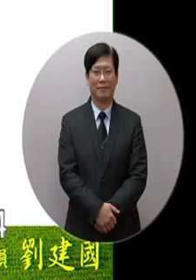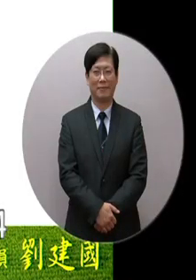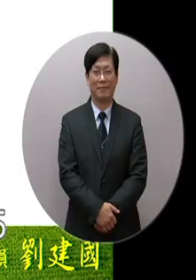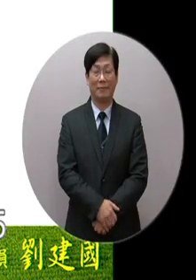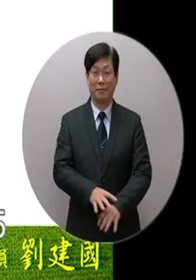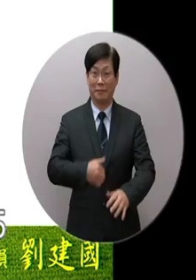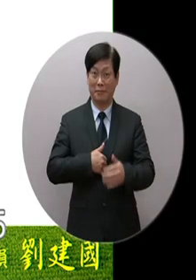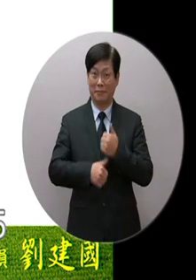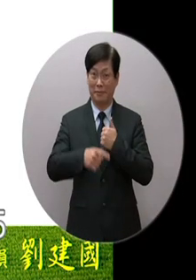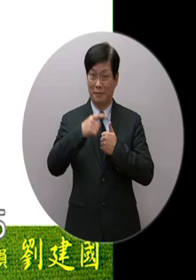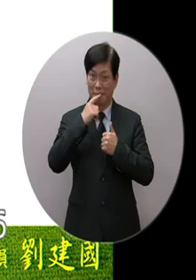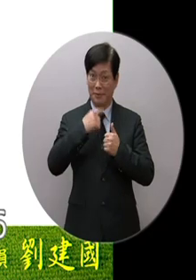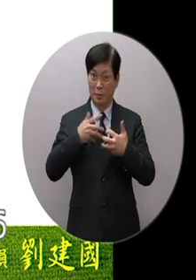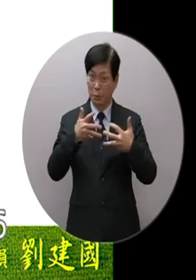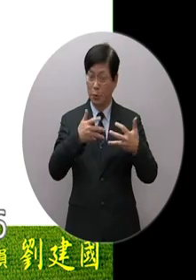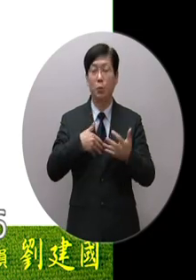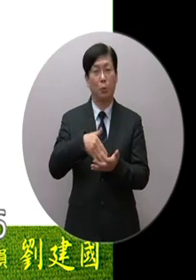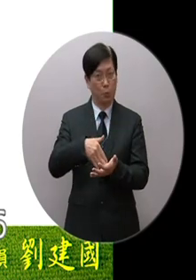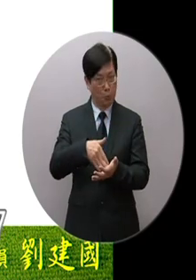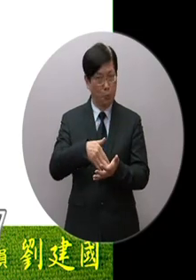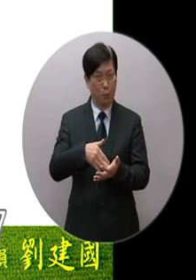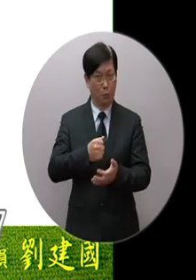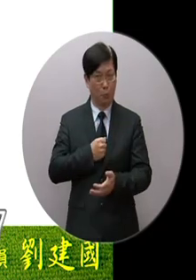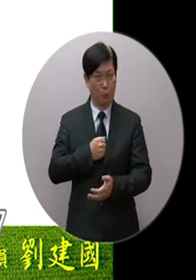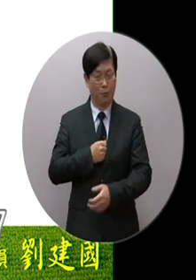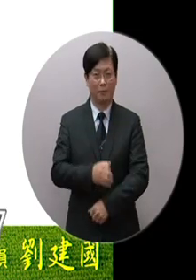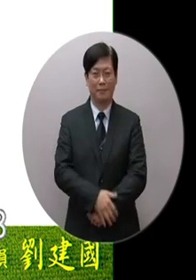所以生日咨询就要温柔一点哦。